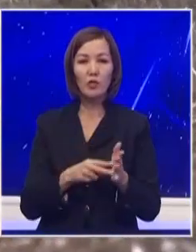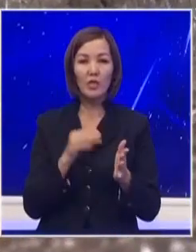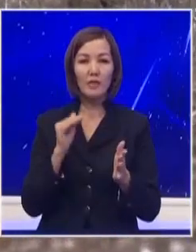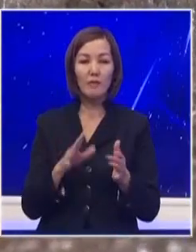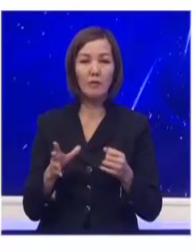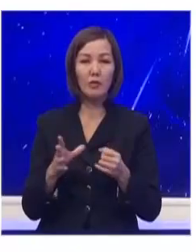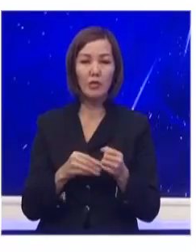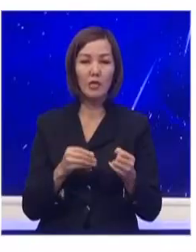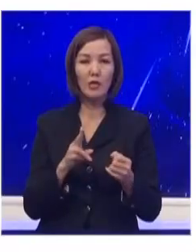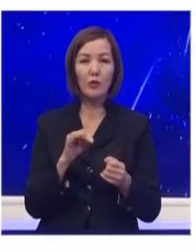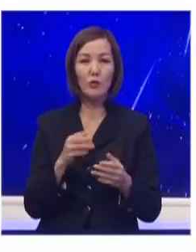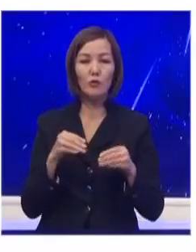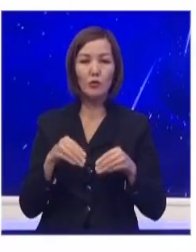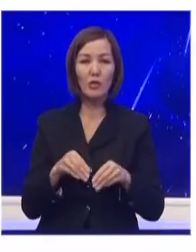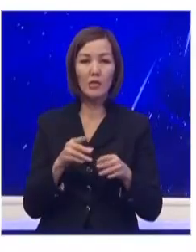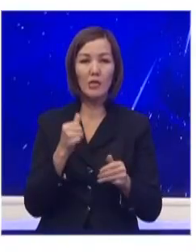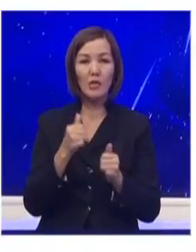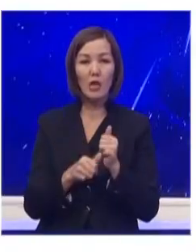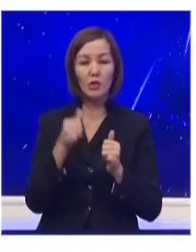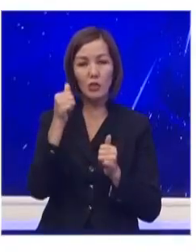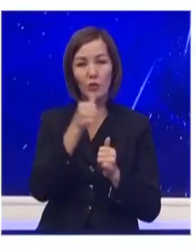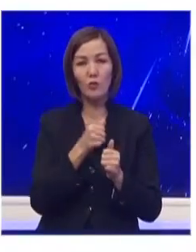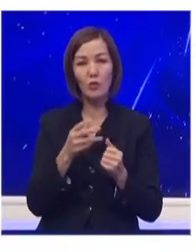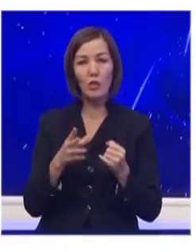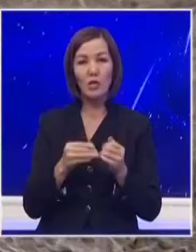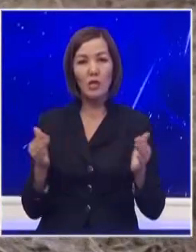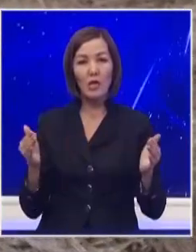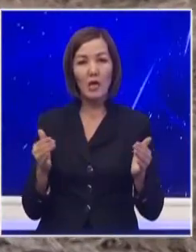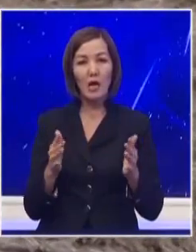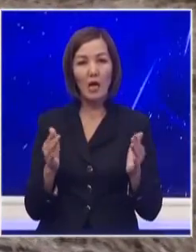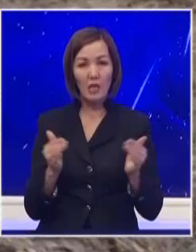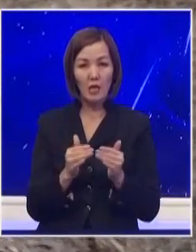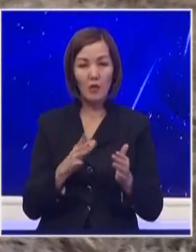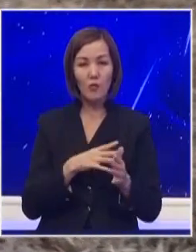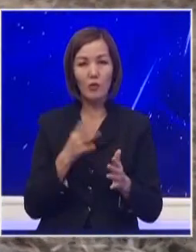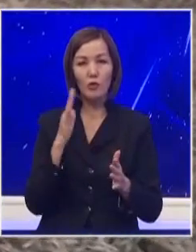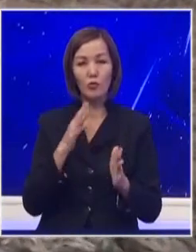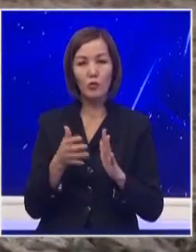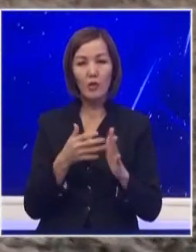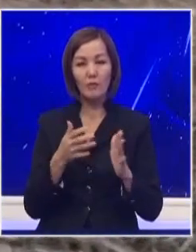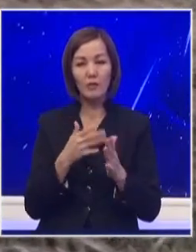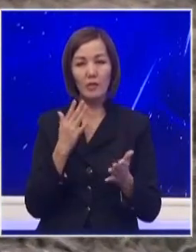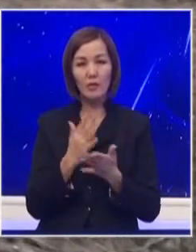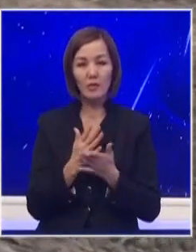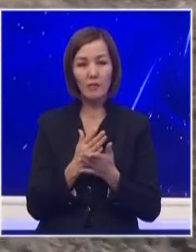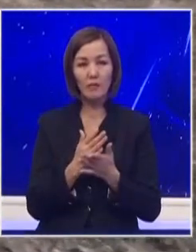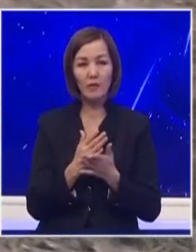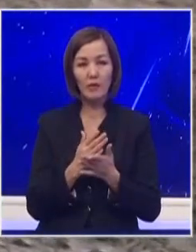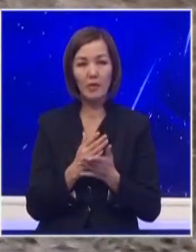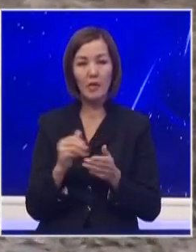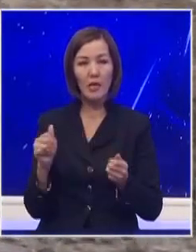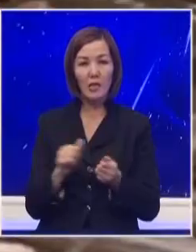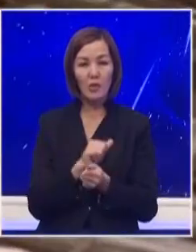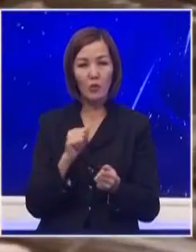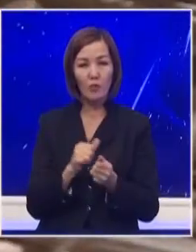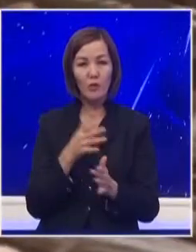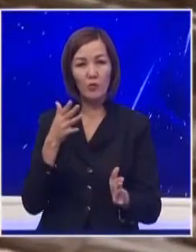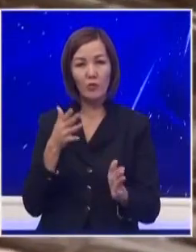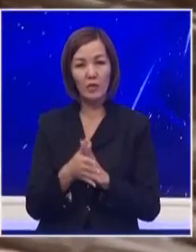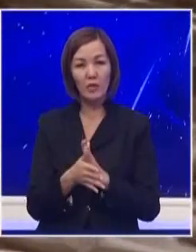мал шаруашылығымен айналысады. Әр салаға қатысты фермерлерге тиесілі үкіметтен көмек алып, кәсібін дөңгелетуде.